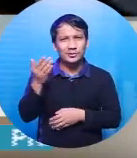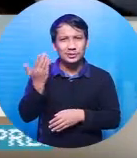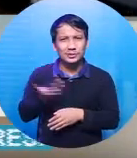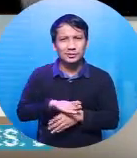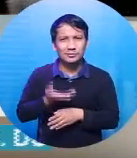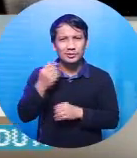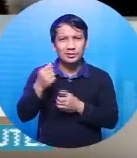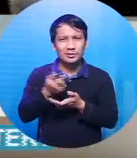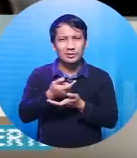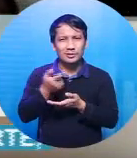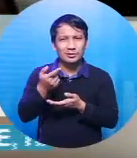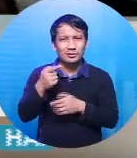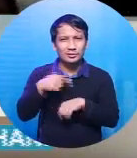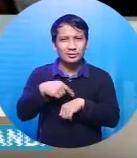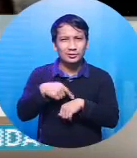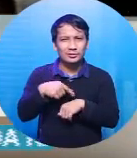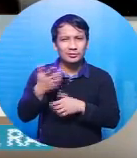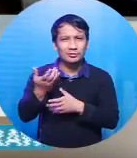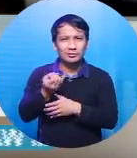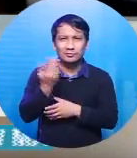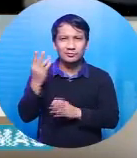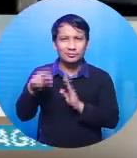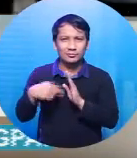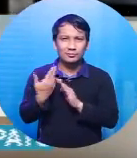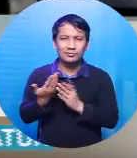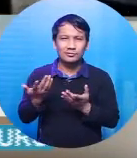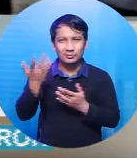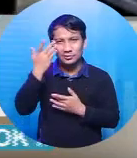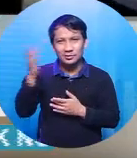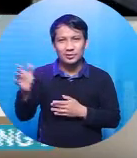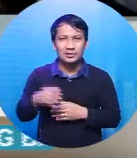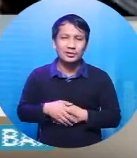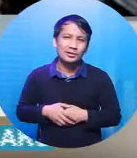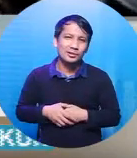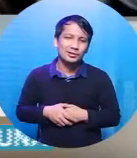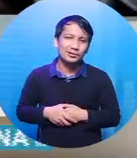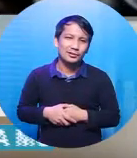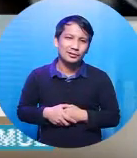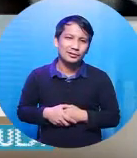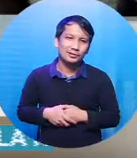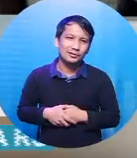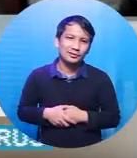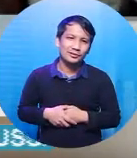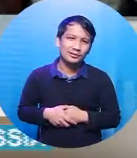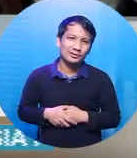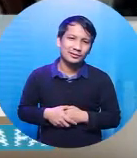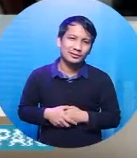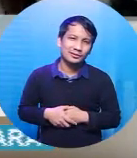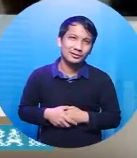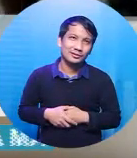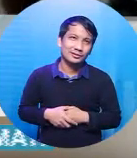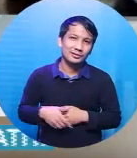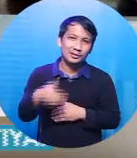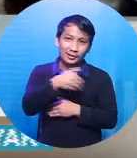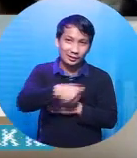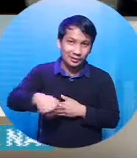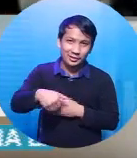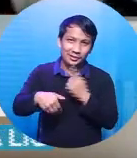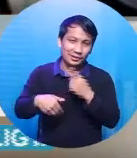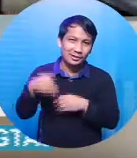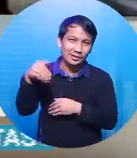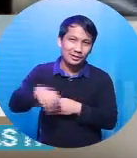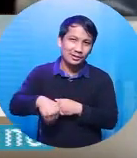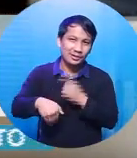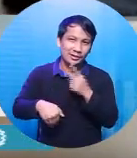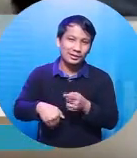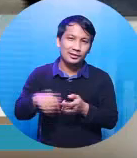Ilang oras o araw niyo pinapraktisa niyan? Oras lang siguro dahil ang galing niyo. Kagabi lang. Ha? Kagabi lang. At